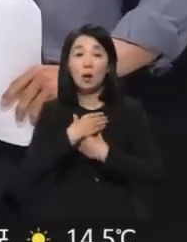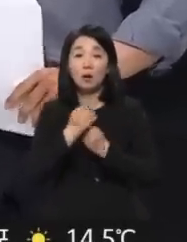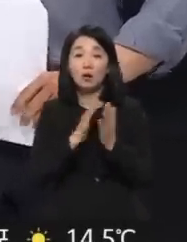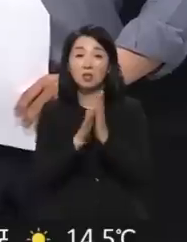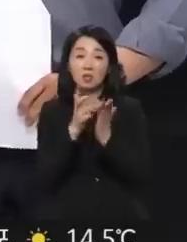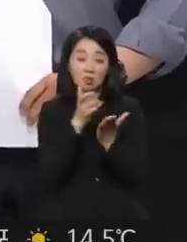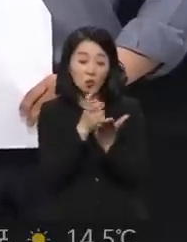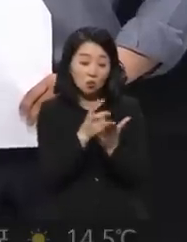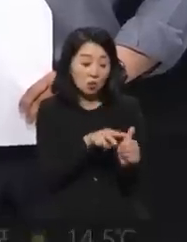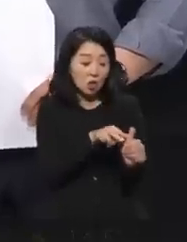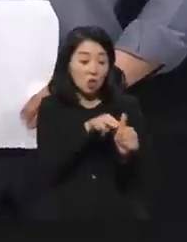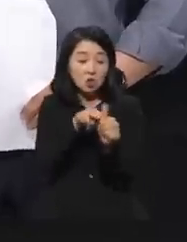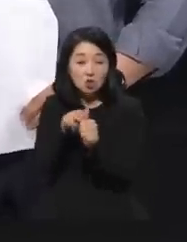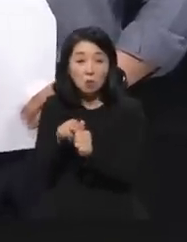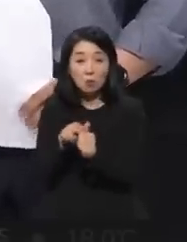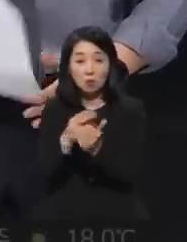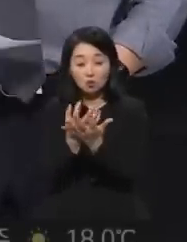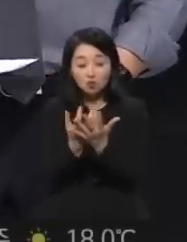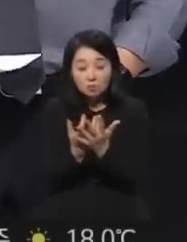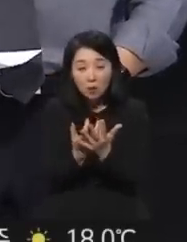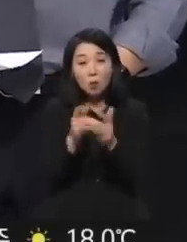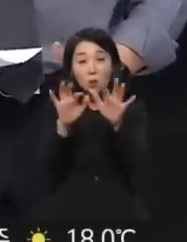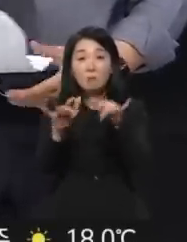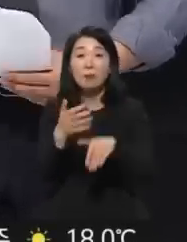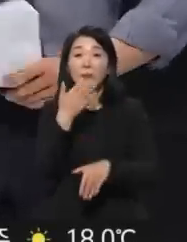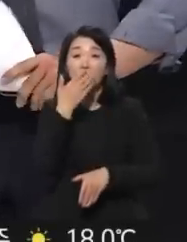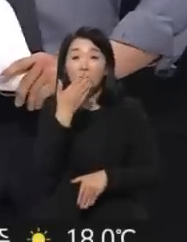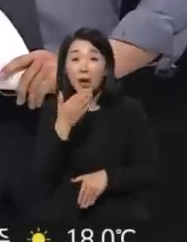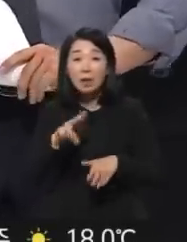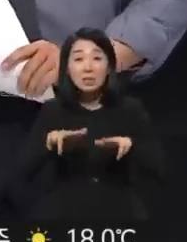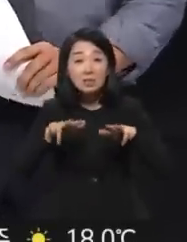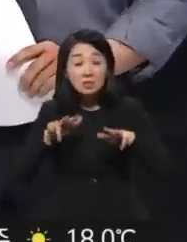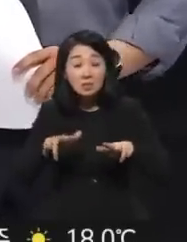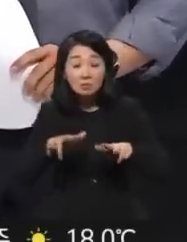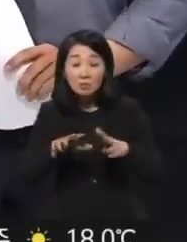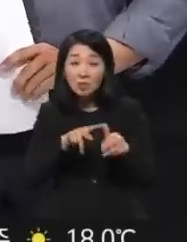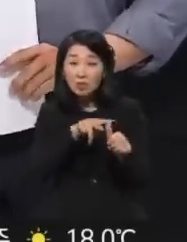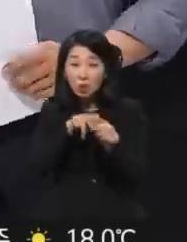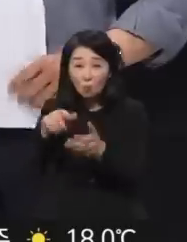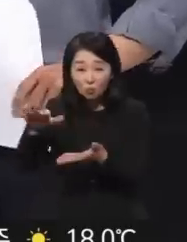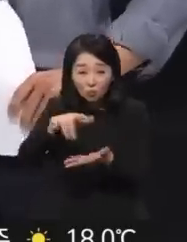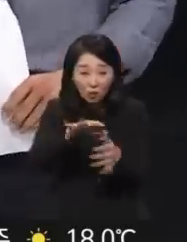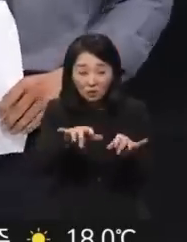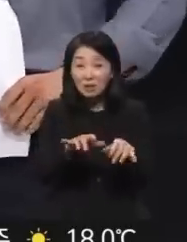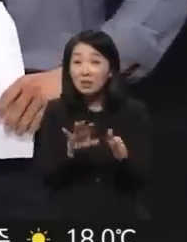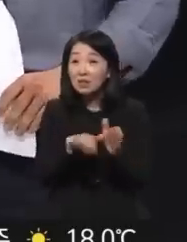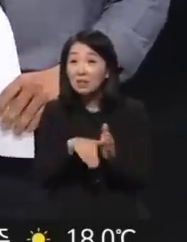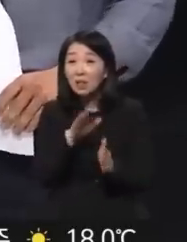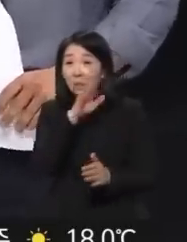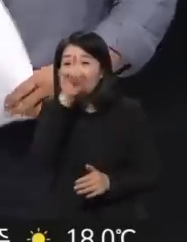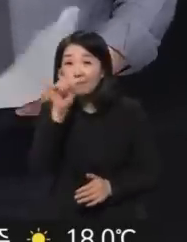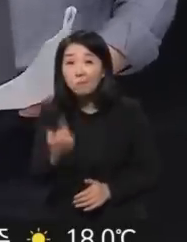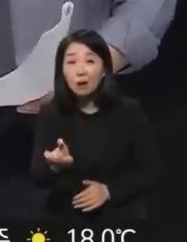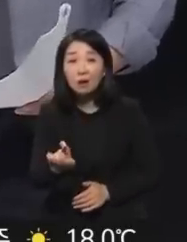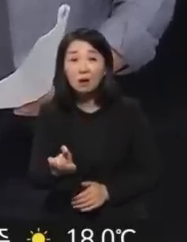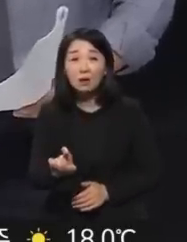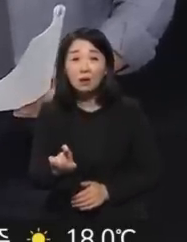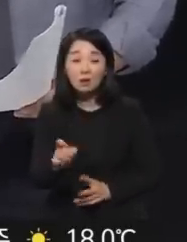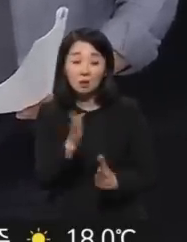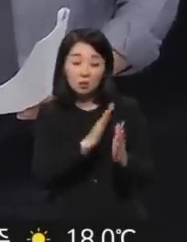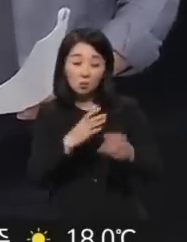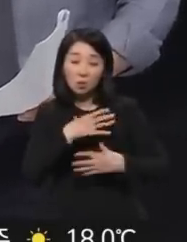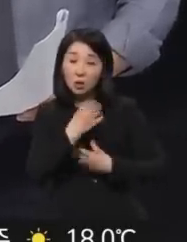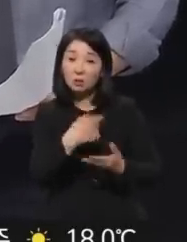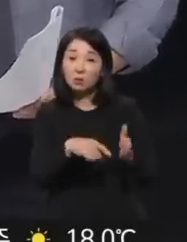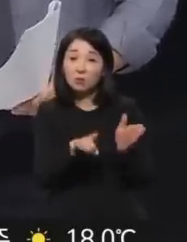정보를 수집하고 작성할 수 있습니다. 하지만 과연 지금이 그럴 때냐에는 의문이 뒤따르는데요. 이 공공안전을